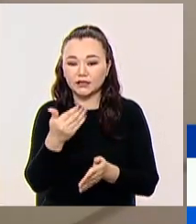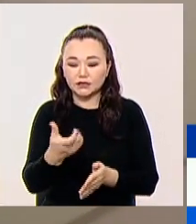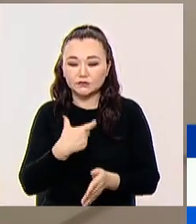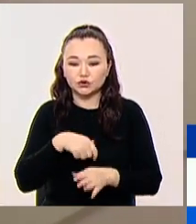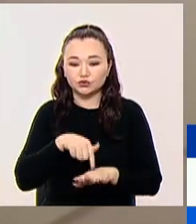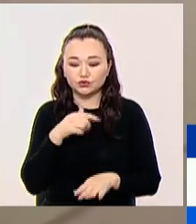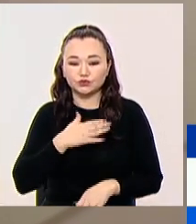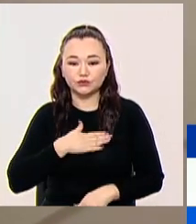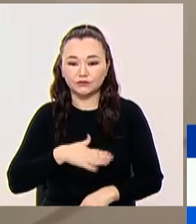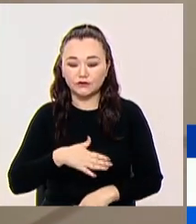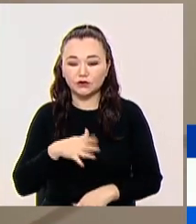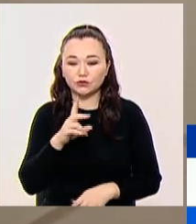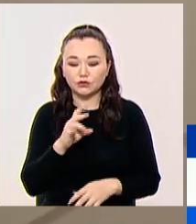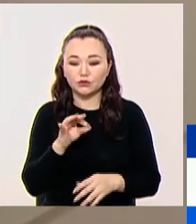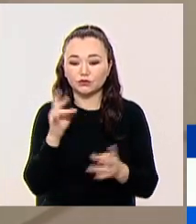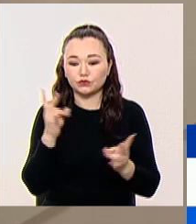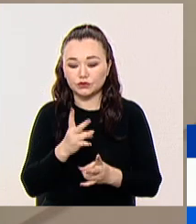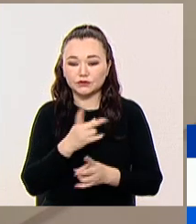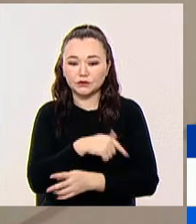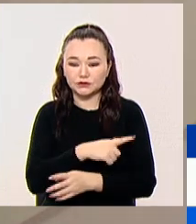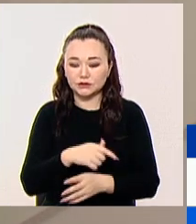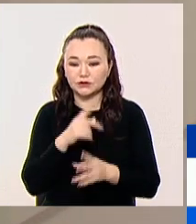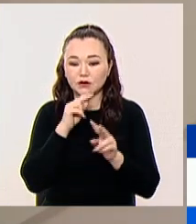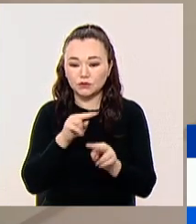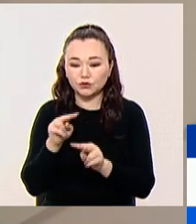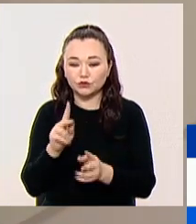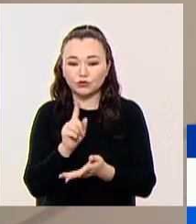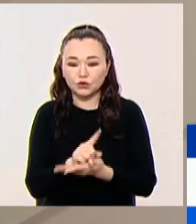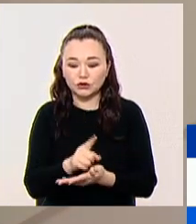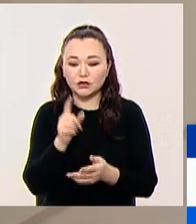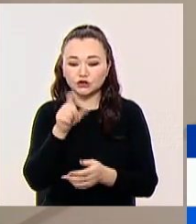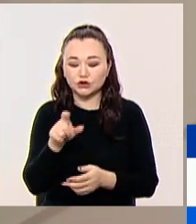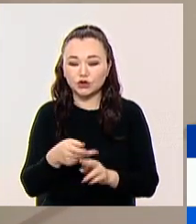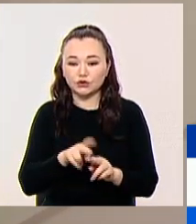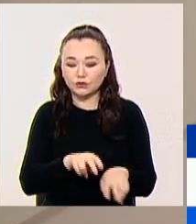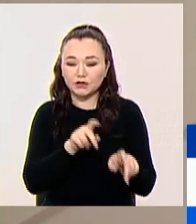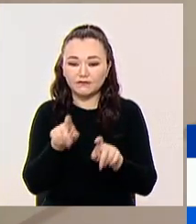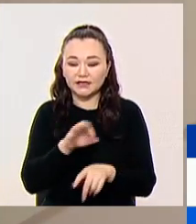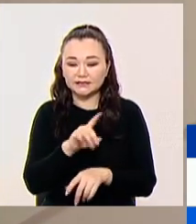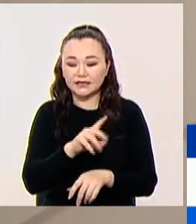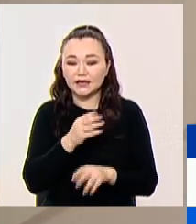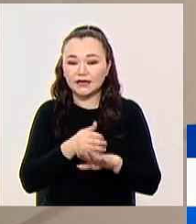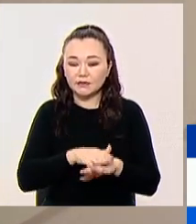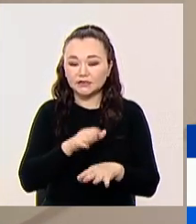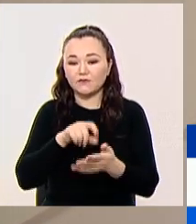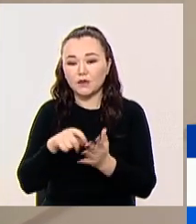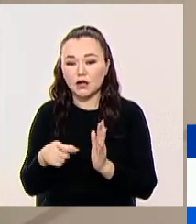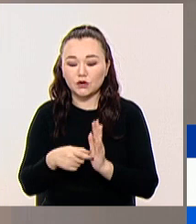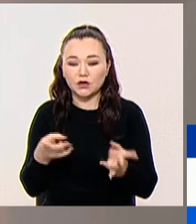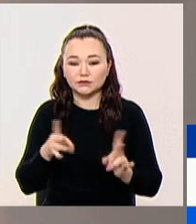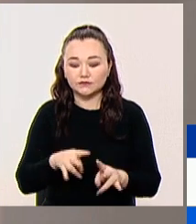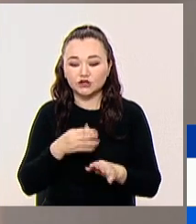состояние удовлетворительное, но они нуждаются в медицинском наблюдении. Пациенты, которых перевели из реанимации в палату, остаются в